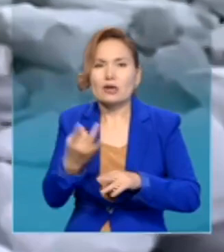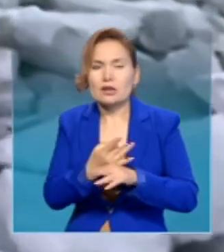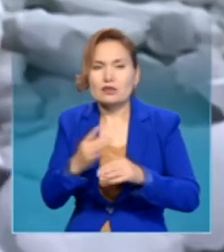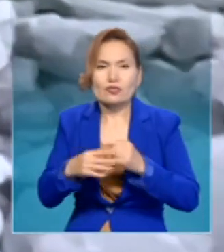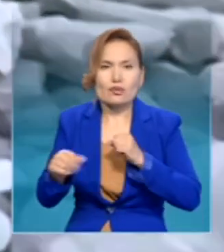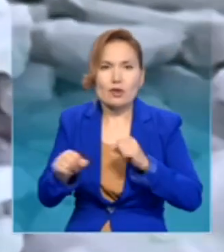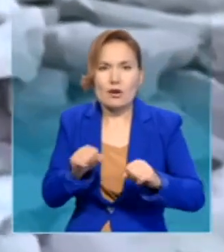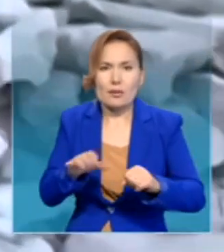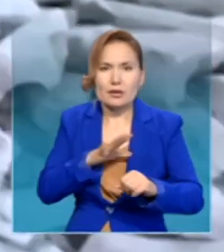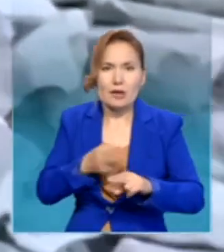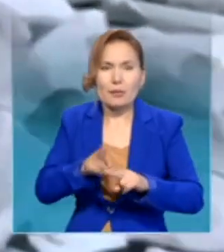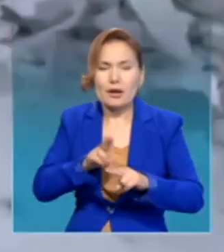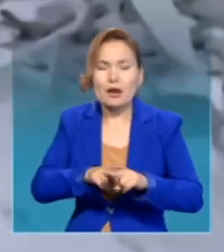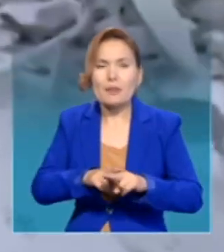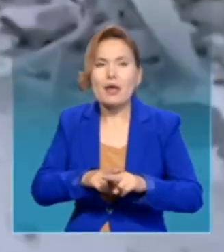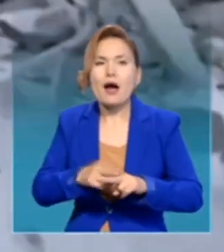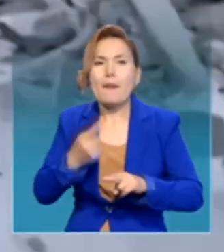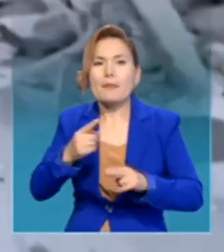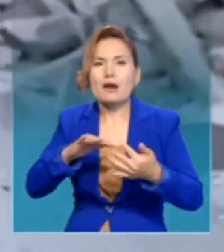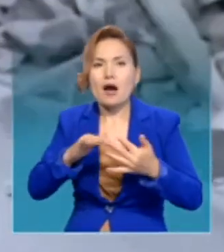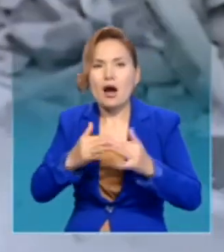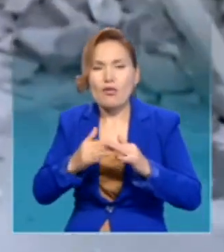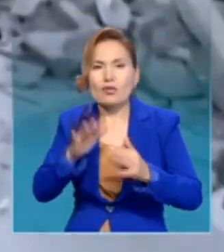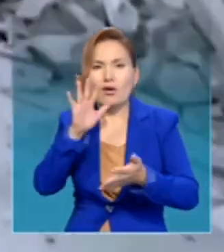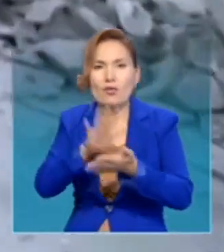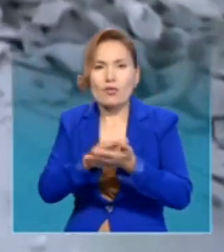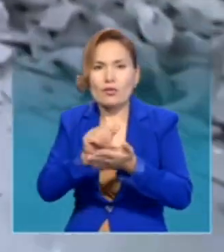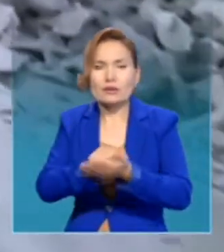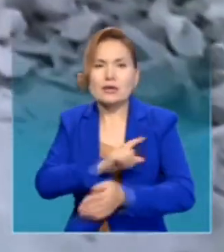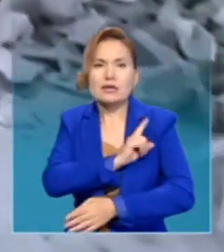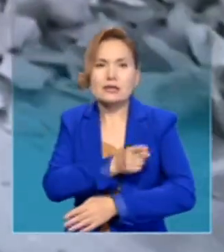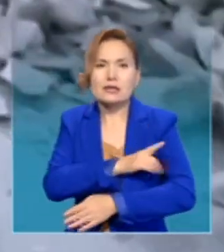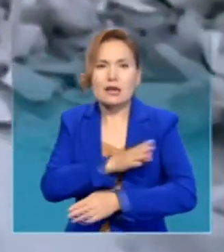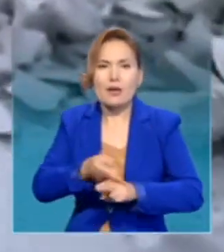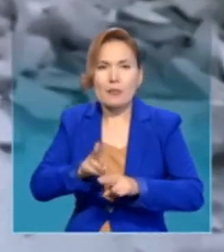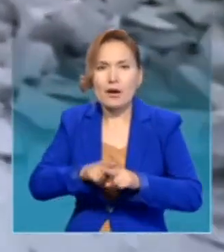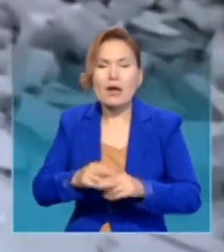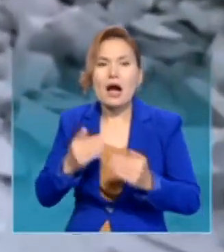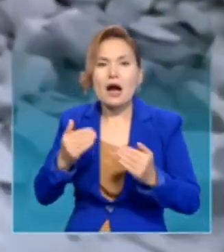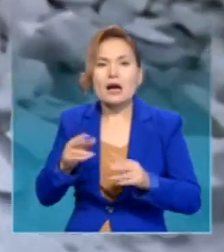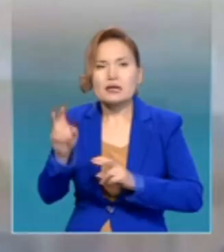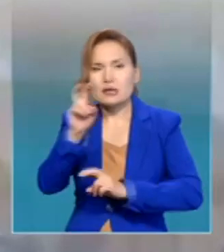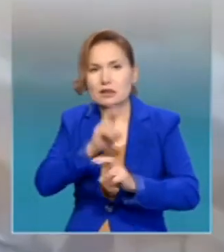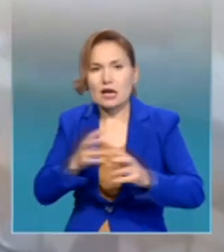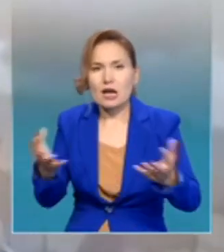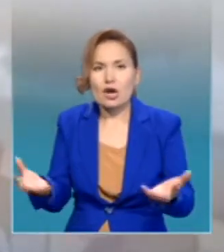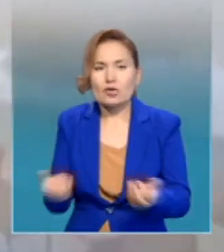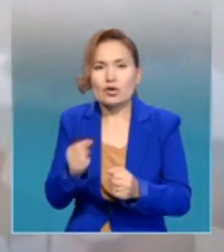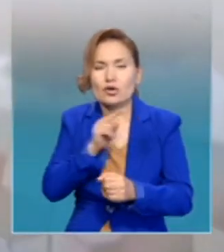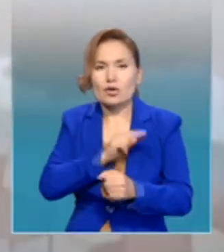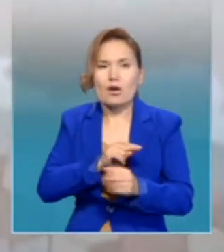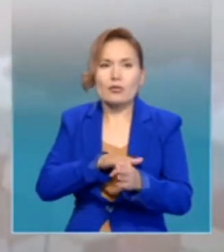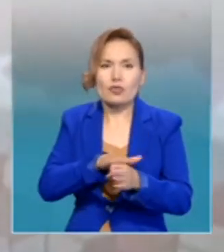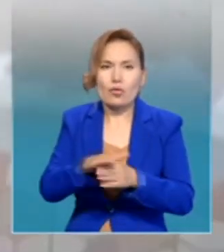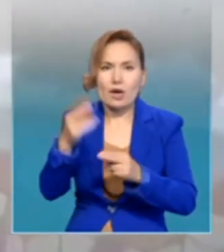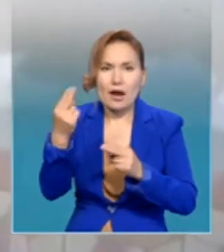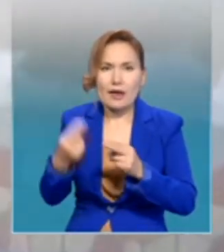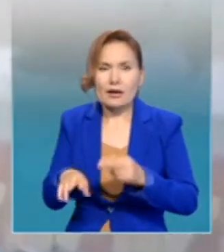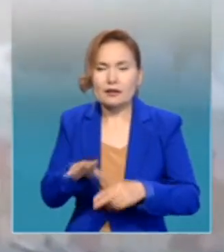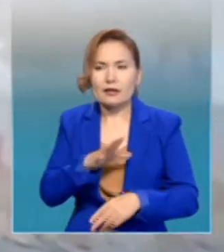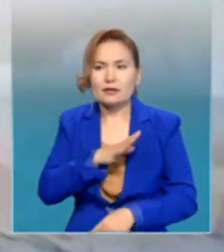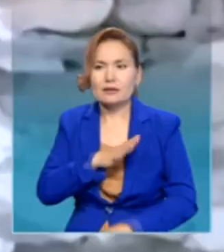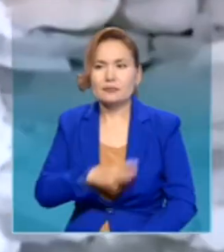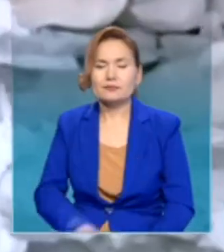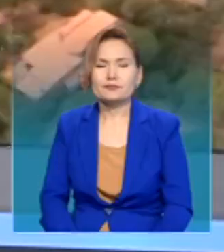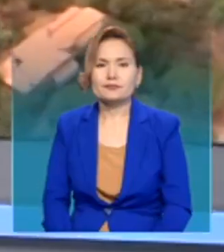тіркелген. Рейтердің дерегінше бір ауыл жермен жексен болды. Ресми мәліметтерге сүйенсе, қазір іздеу құтқару жұмыстары толық аяқталды.